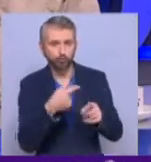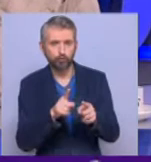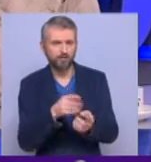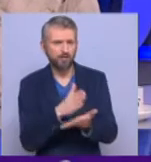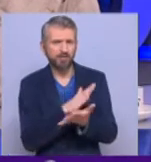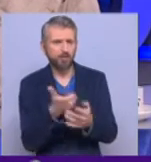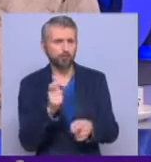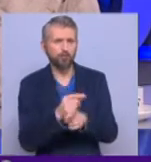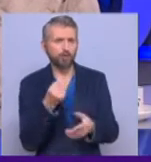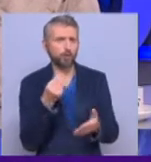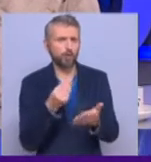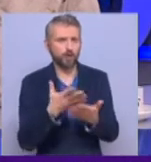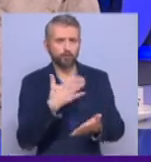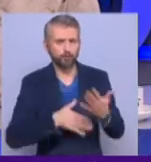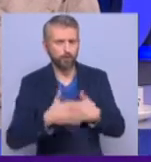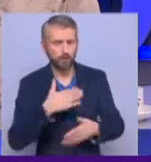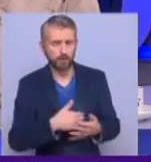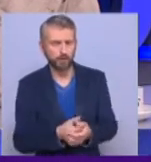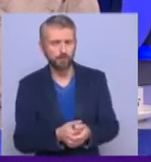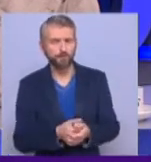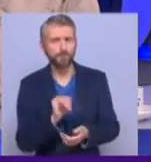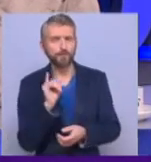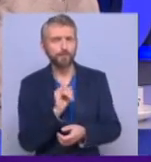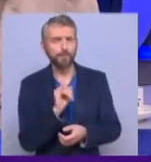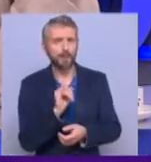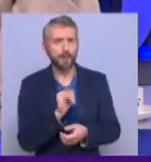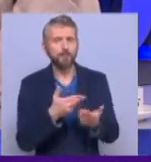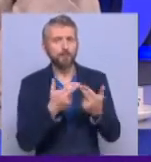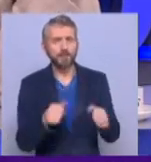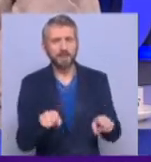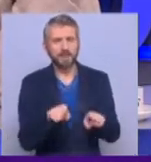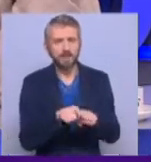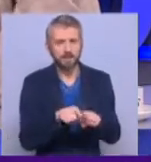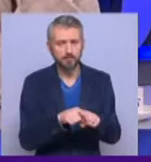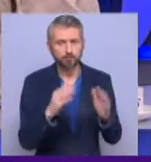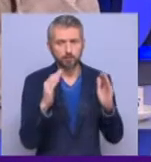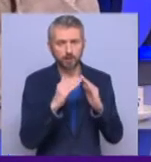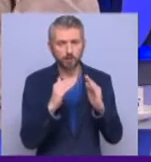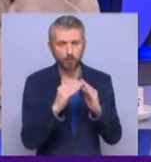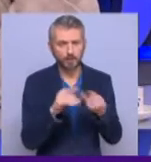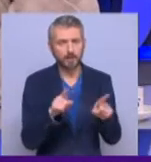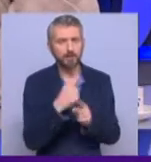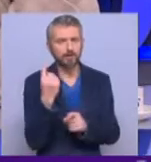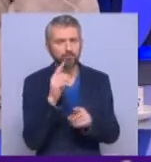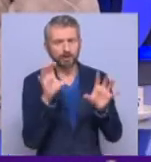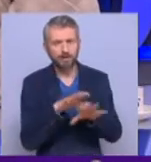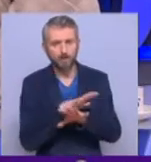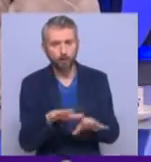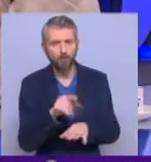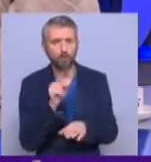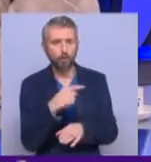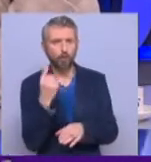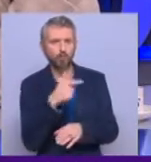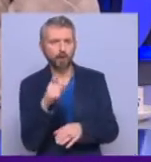якесь супердороге там задоволення, і визнати такий будинок, такий лічильник незаконним, його облгаз